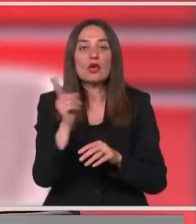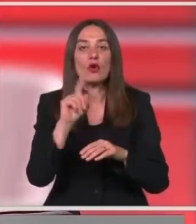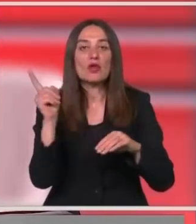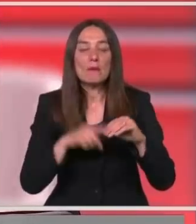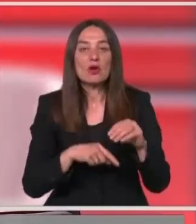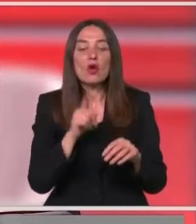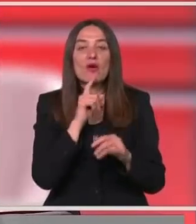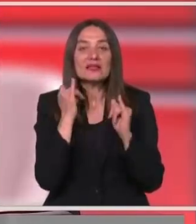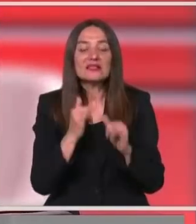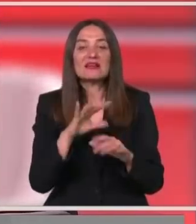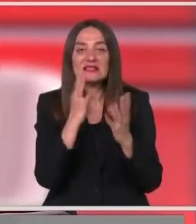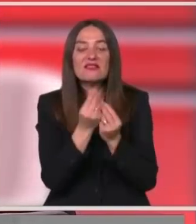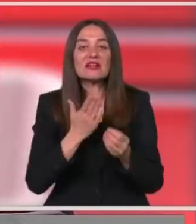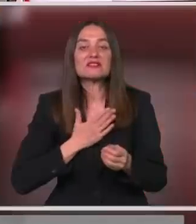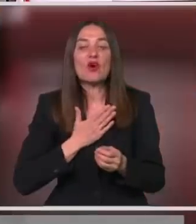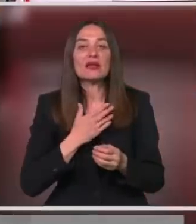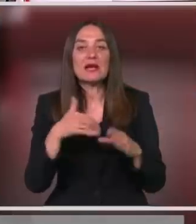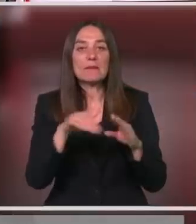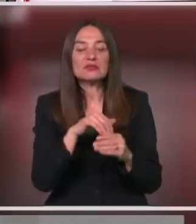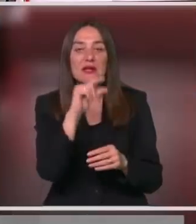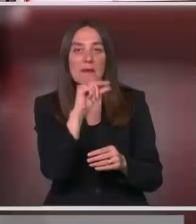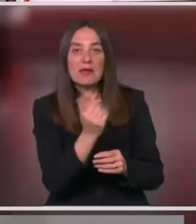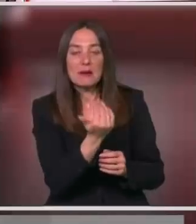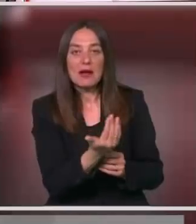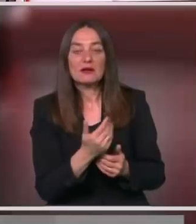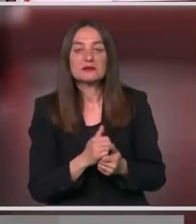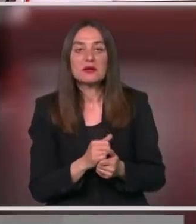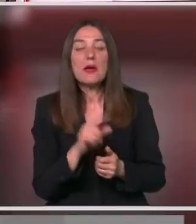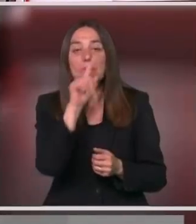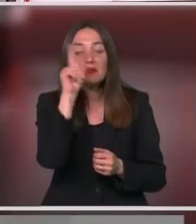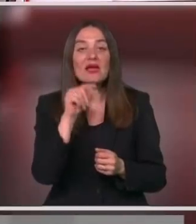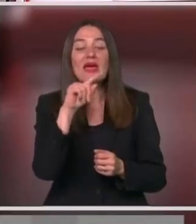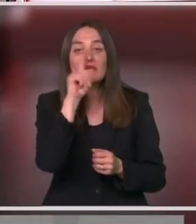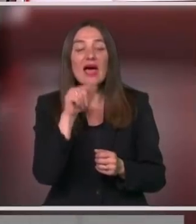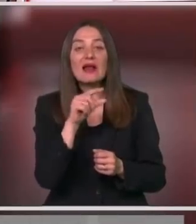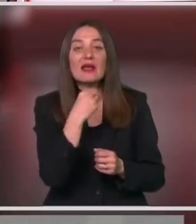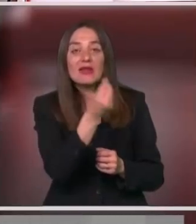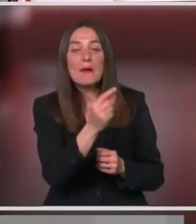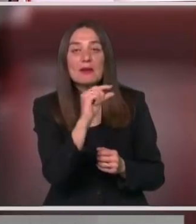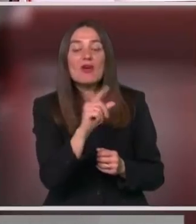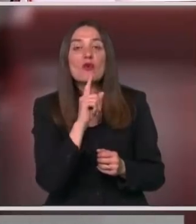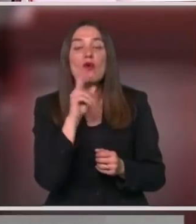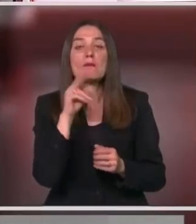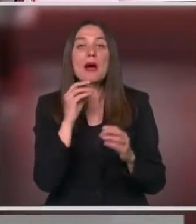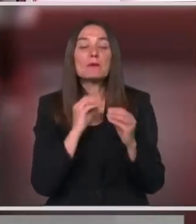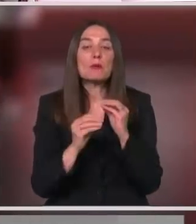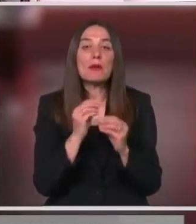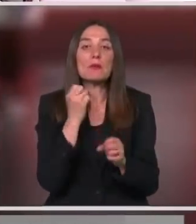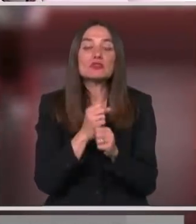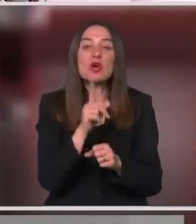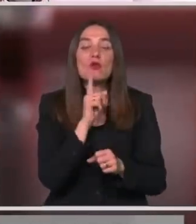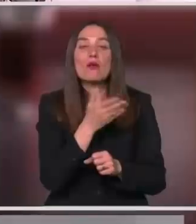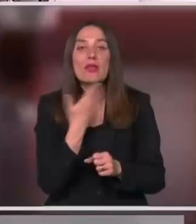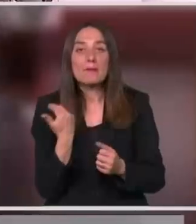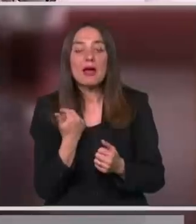otpustio i koji je sad sve svoje zaposlene sveo na minimalac. Je li tako? Pitanje je da li je sveo na minimalac, ali gledajte ko ima probleme u poslovanju, a ko nema. Ne, ne, pitam